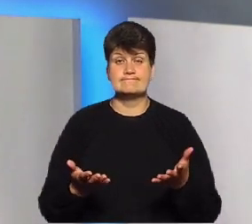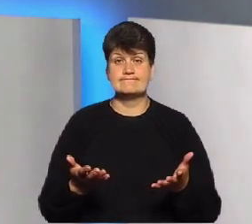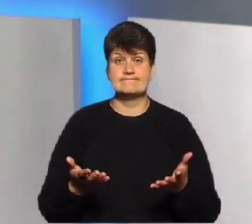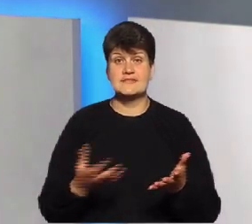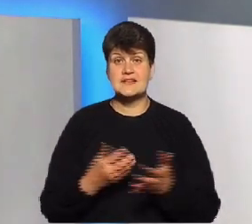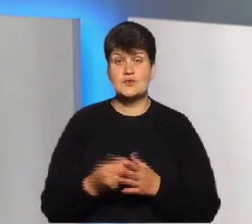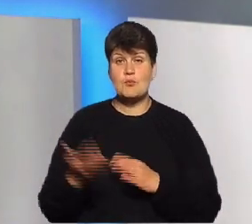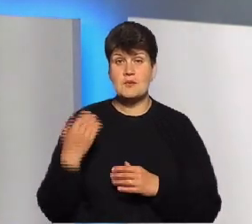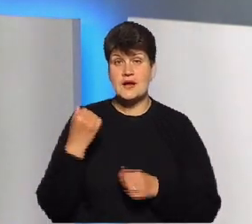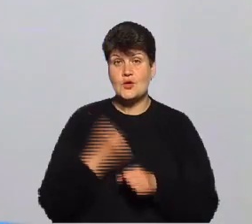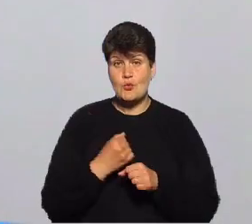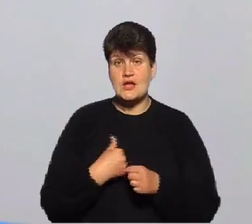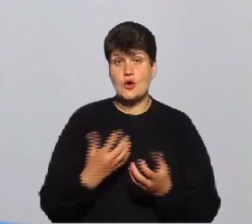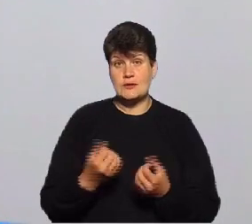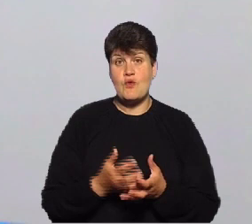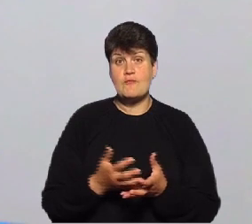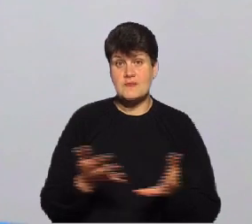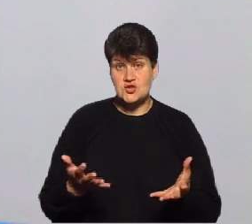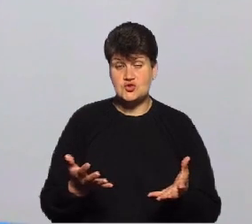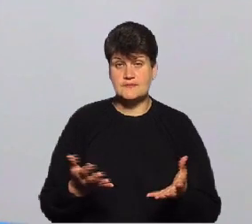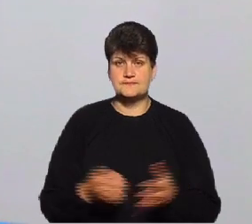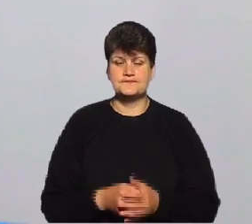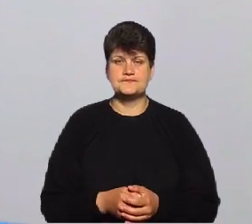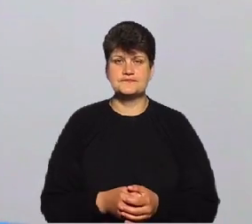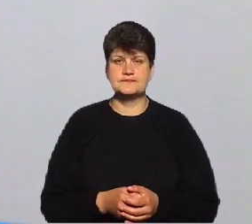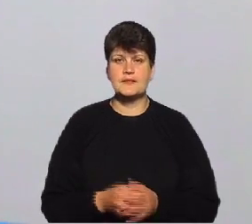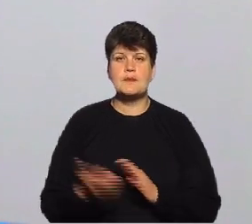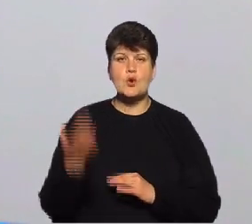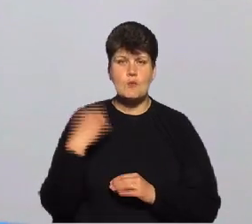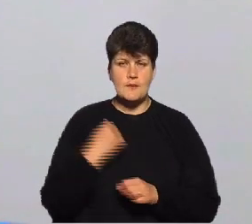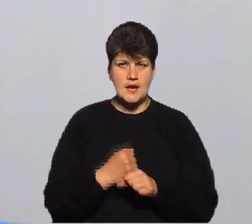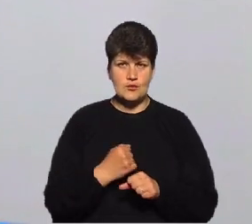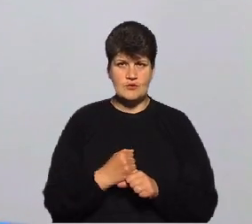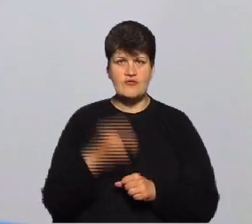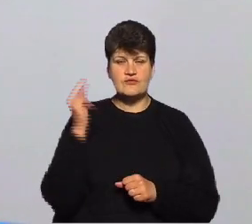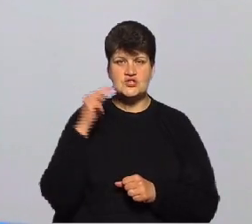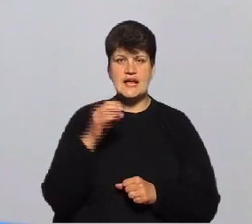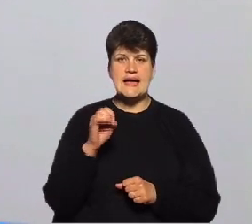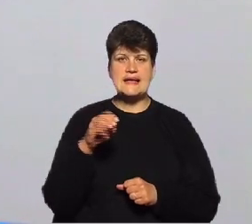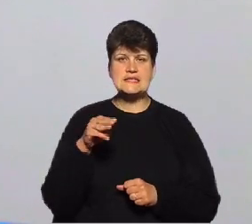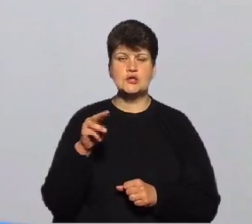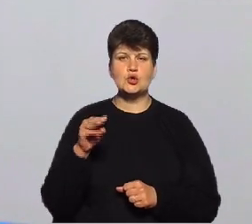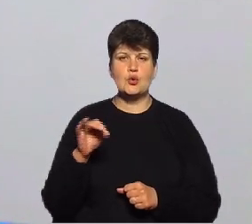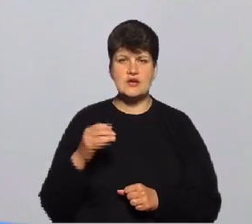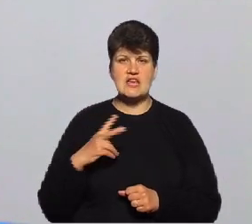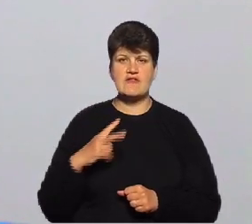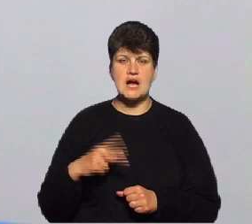більше. Дивіться, про попередню роботу. Вчилися в Естонії, в Франції, так, працювали в Канаді.